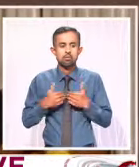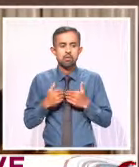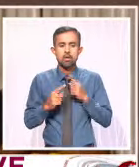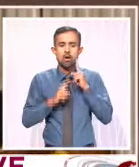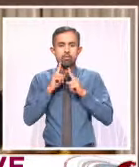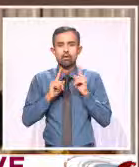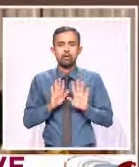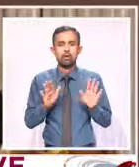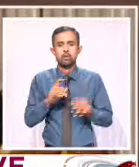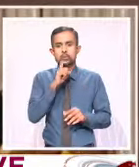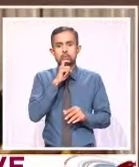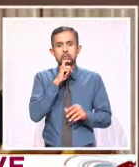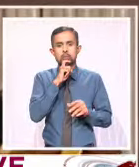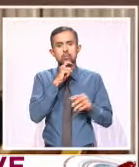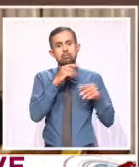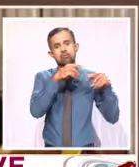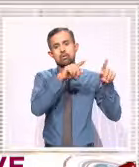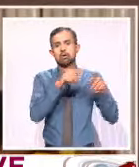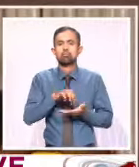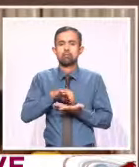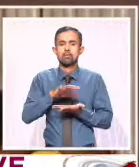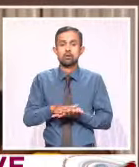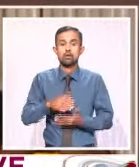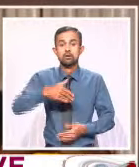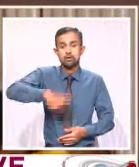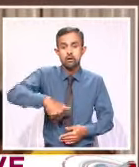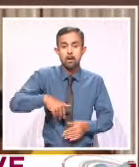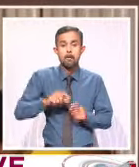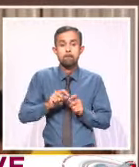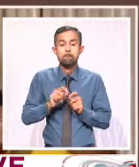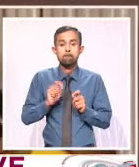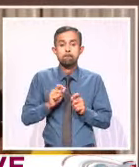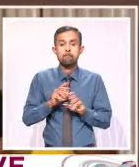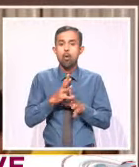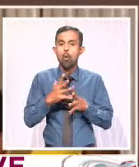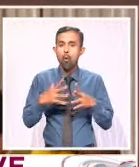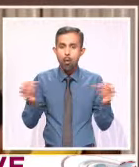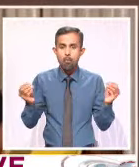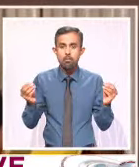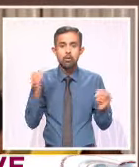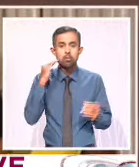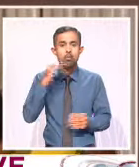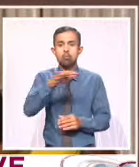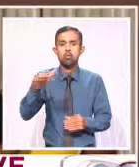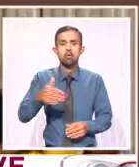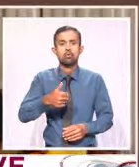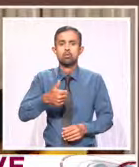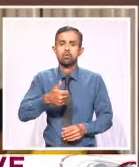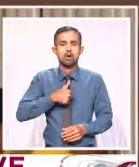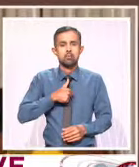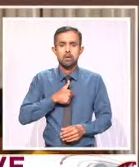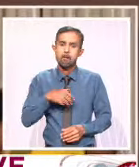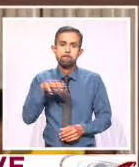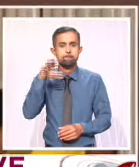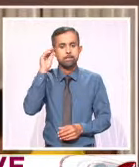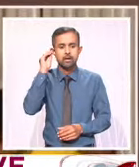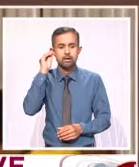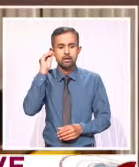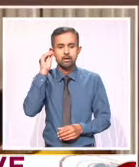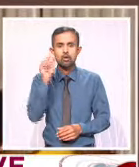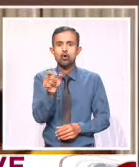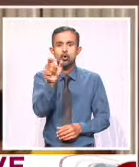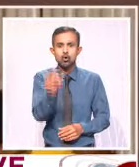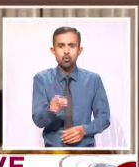කතා කරන්නේ ඒක අධිකරණය ගන්නා වූ තීන්දුවක්. ක්‍රිකට් පාලක මණ්ඩලය විසිරා හැරීම පිළිබඳව ජනතාවගේ ප්‍රසාදයක් තියෙන බව අපි පිළිගන්නවා.